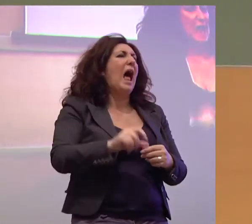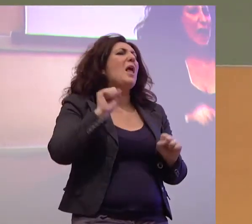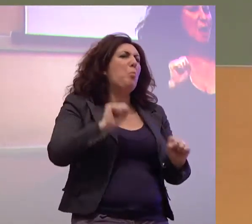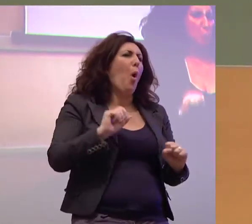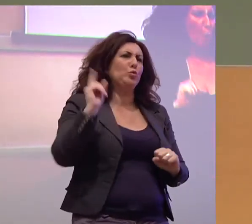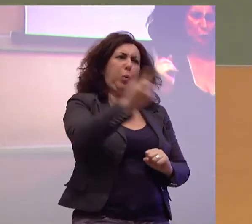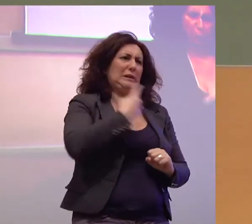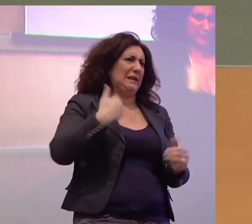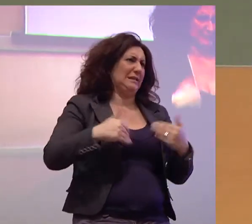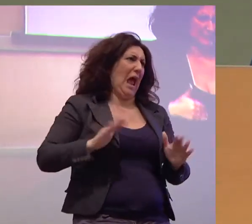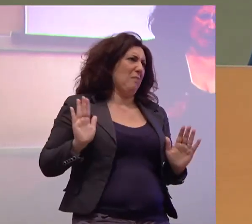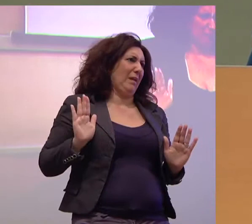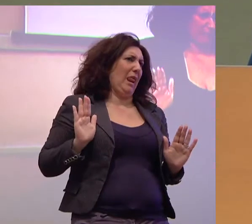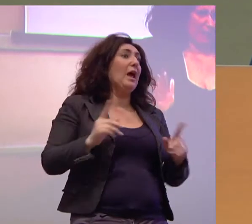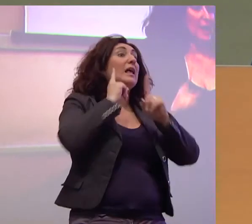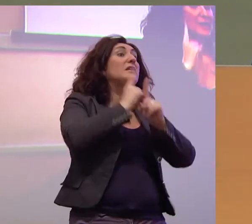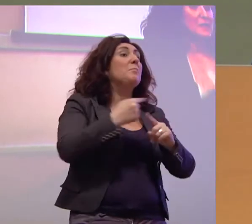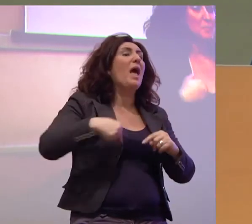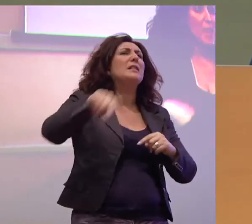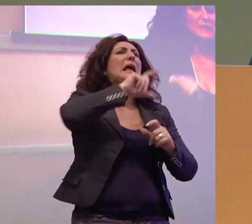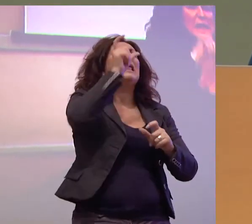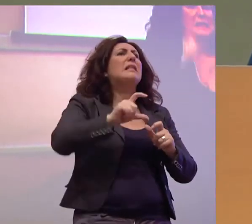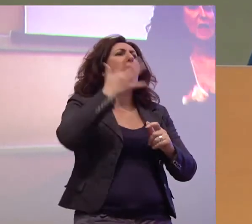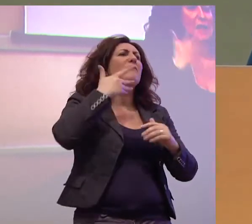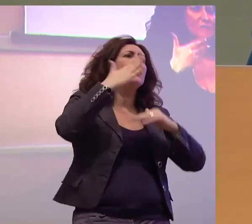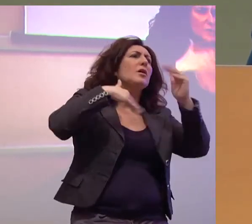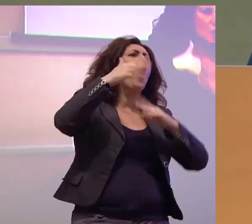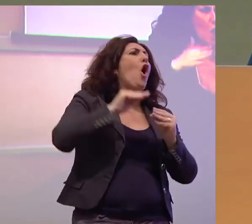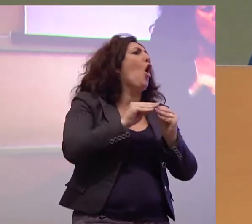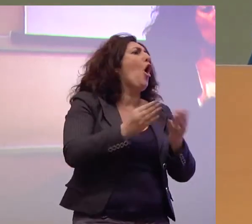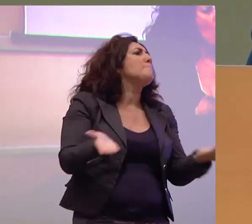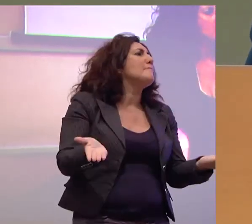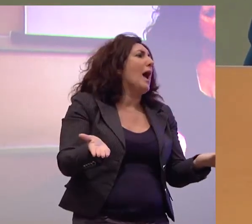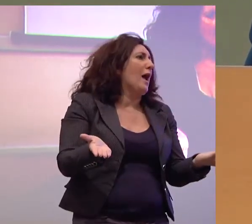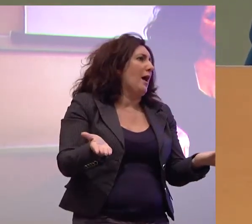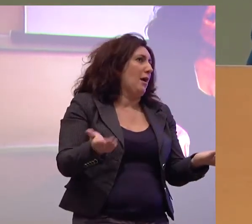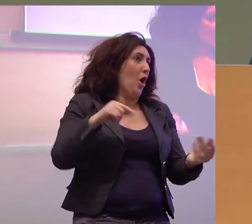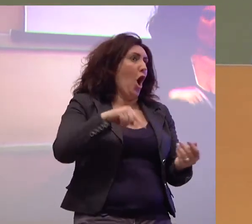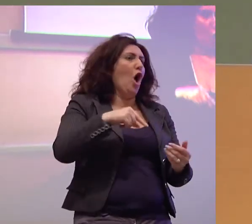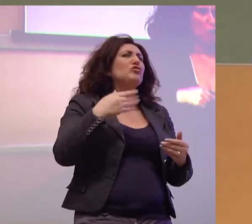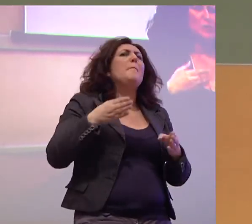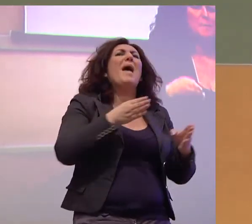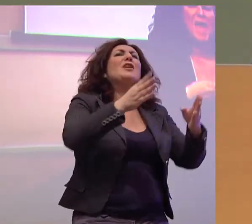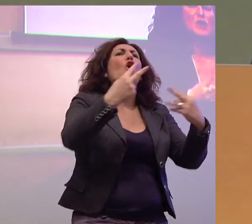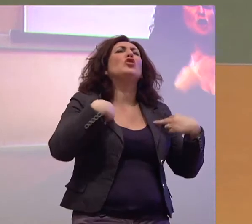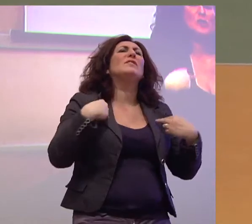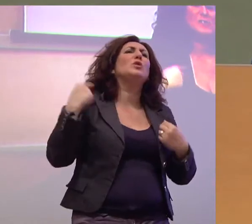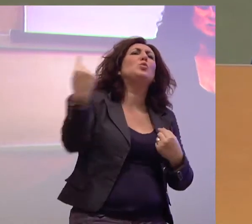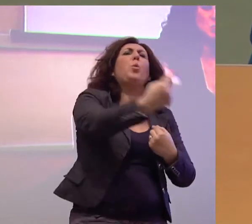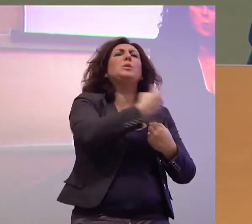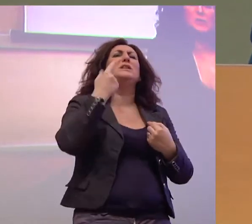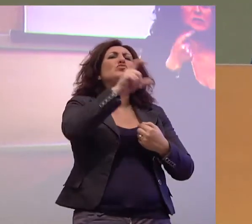Oggi siamo riusciti ad aumentare quantitativamente il percorso di vita di tutti i cittadini